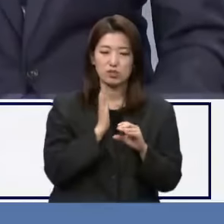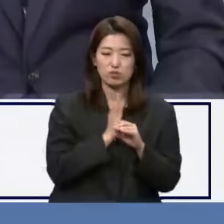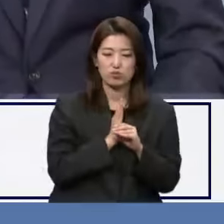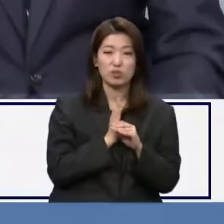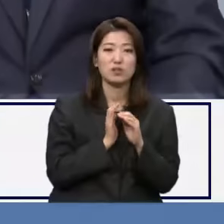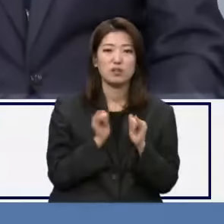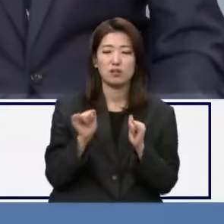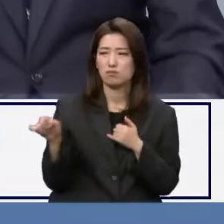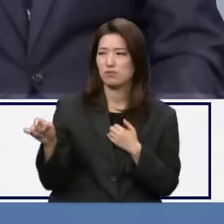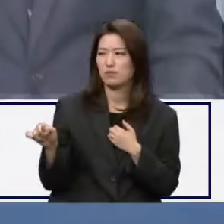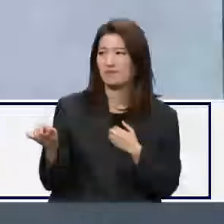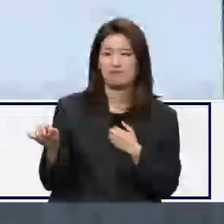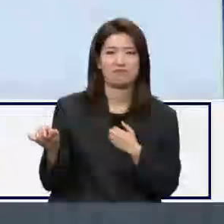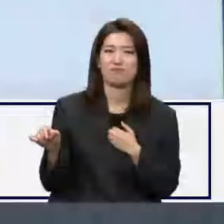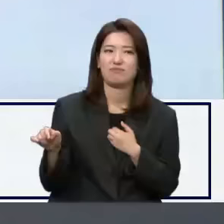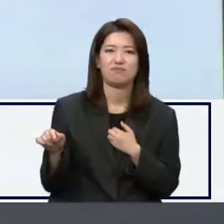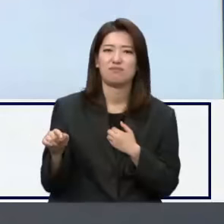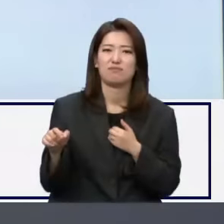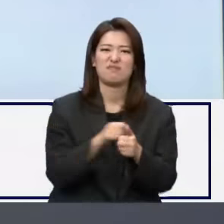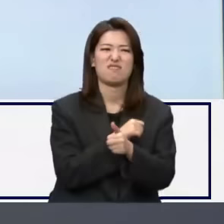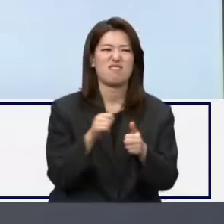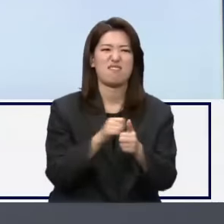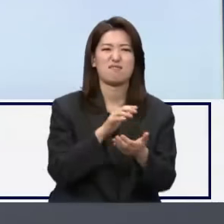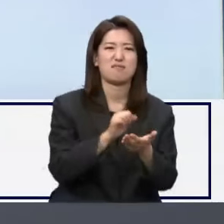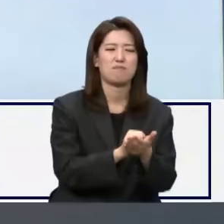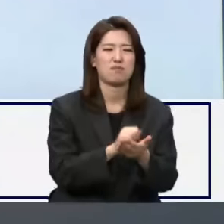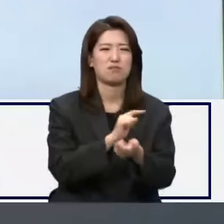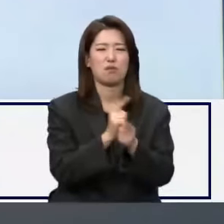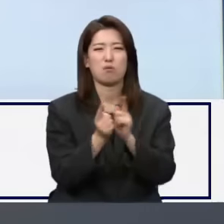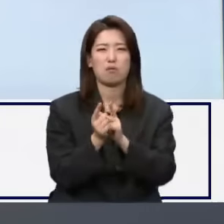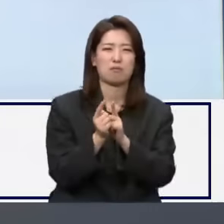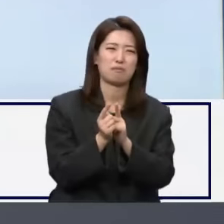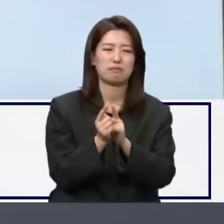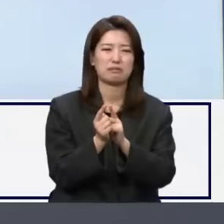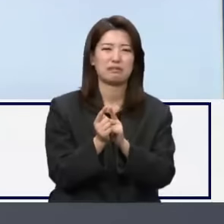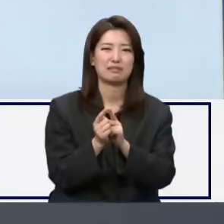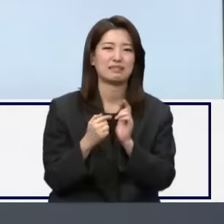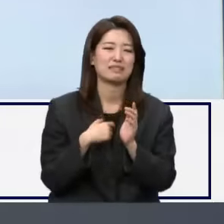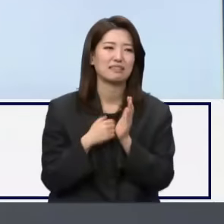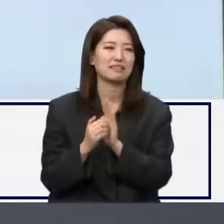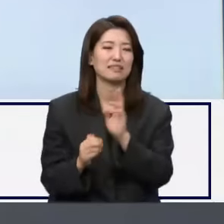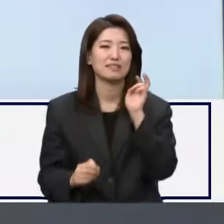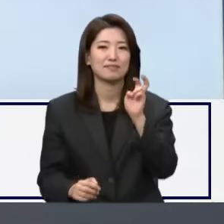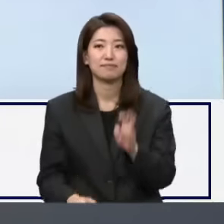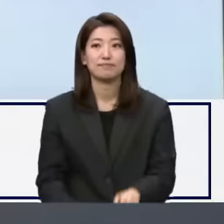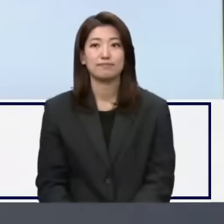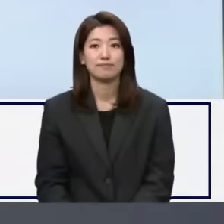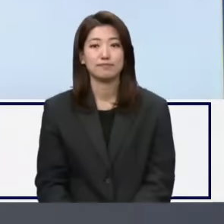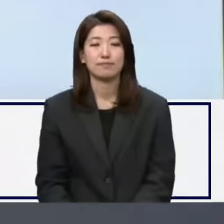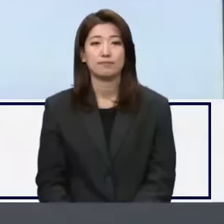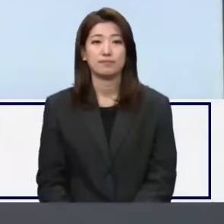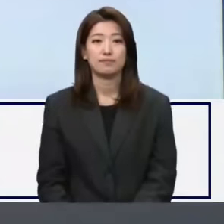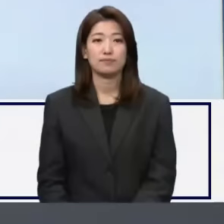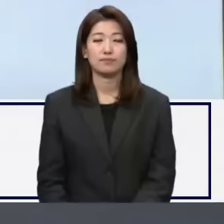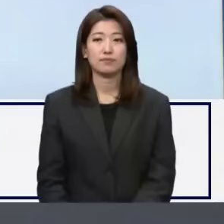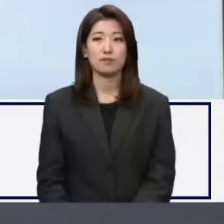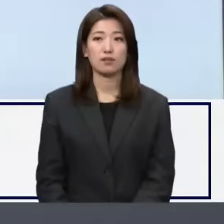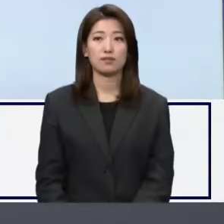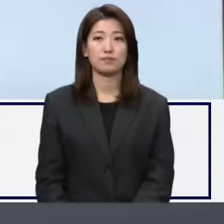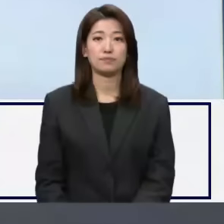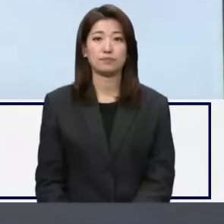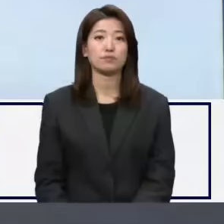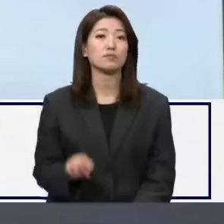생각이 든다는 거네 지금 때려잡자 말고 바로 잡자 더 소구력 깊게 들리지 않겠느냐라는 말씀을 하셨어요 오늘